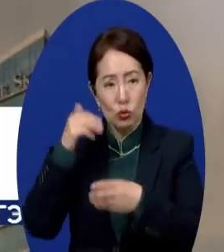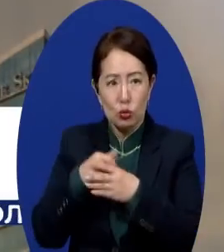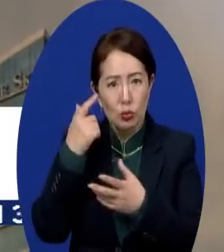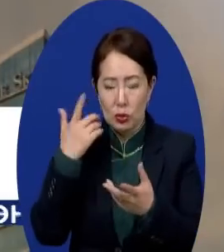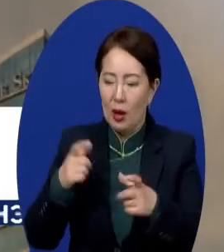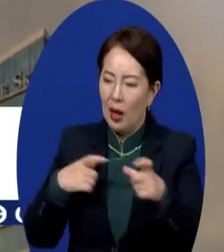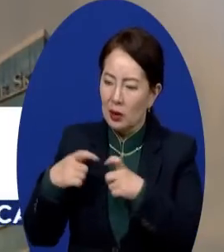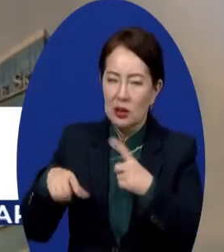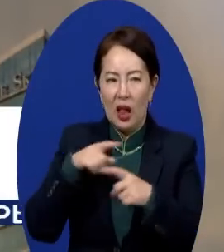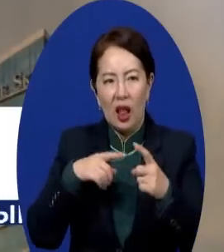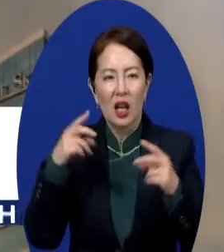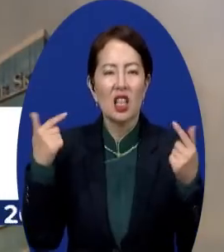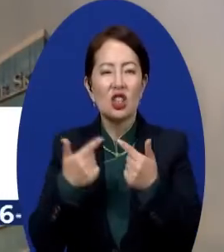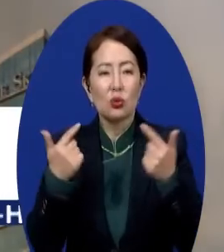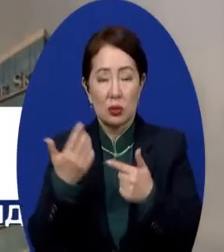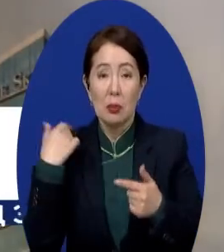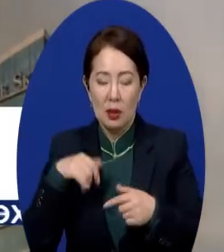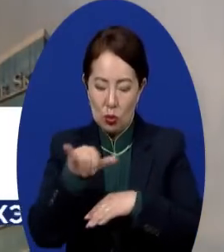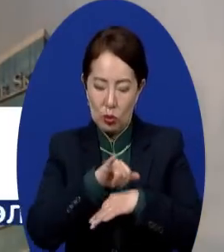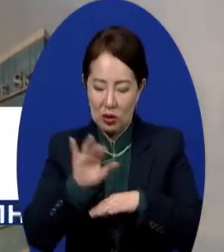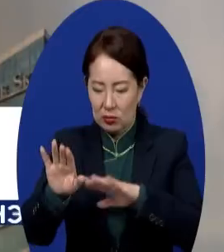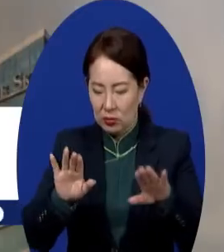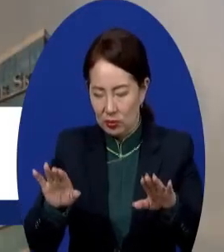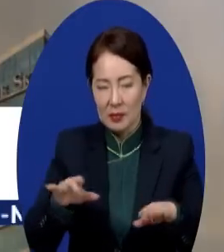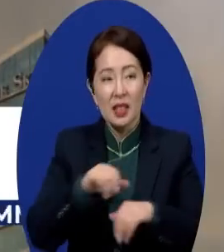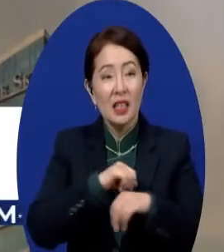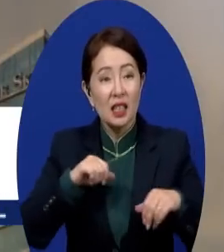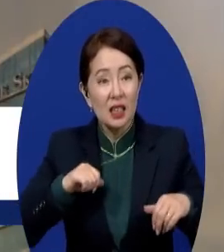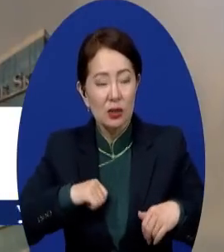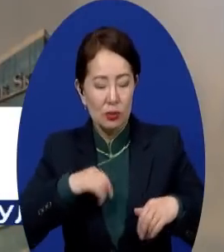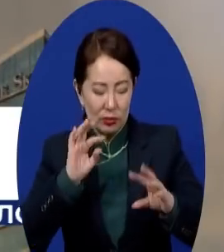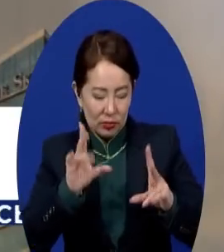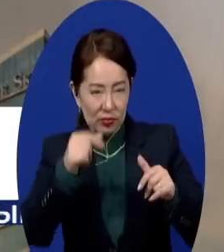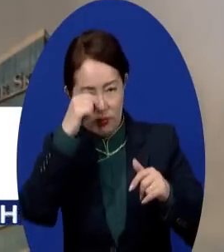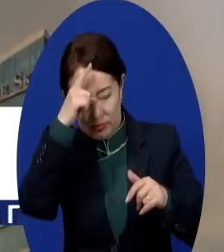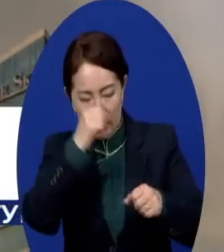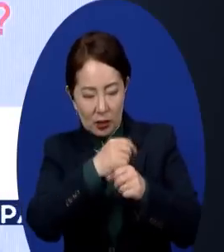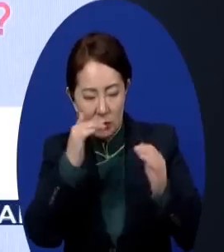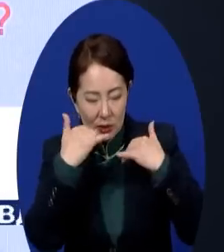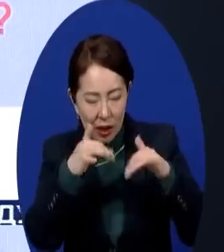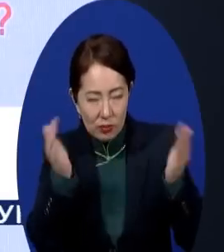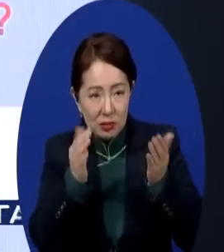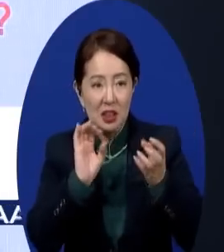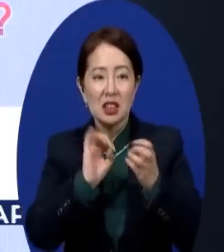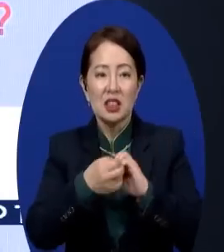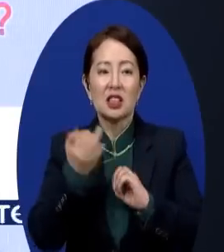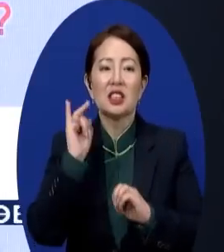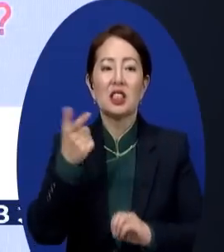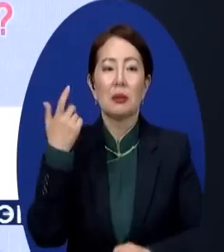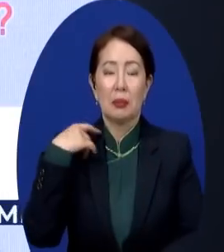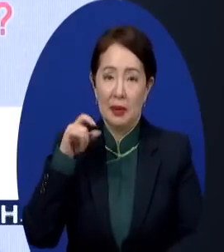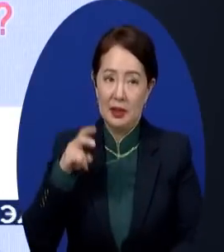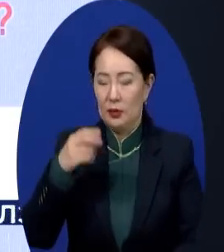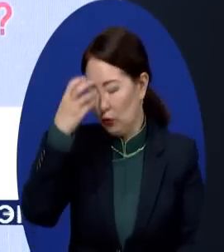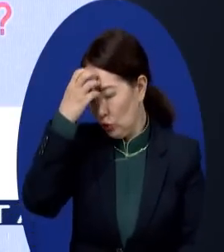явуудж байгаа учраас эсэргүүцэл бас тулгардаг. Тэгэхдээ улс орнуудын дунд бол энэ иргэдийн соён гэрэглэх үйл ажиллагаа асар хэмжээний хийгдчихсэн. Төрийн